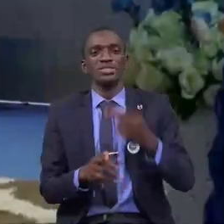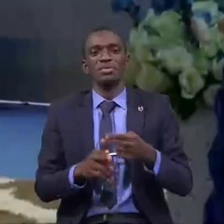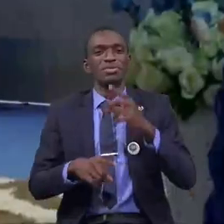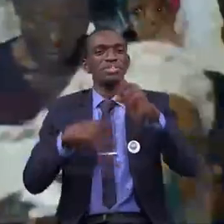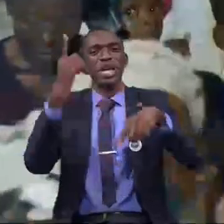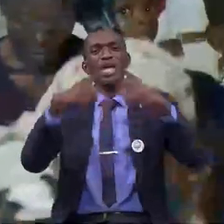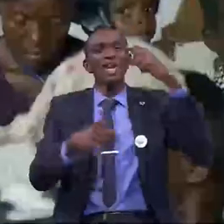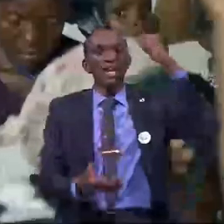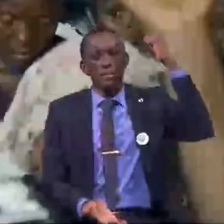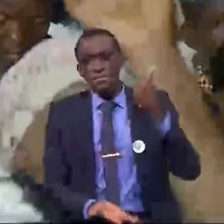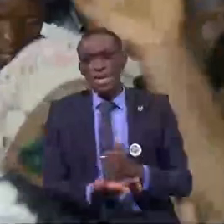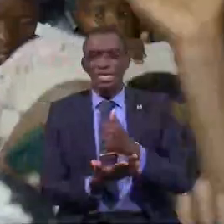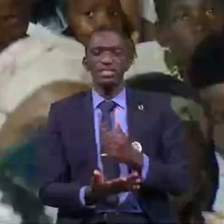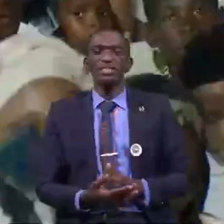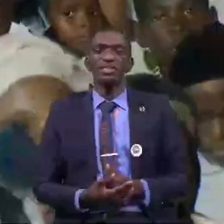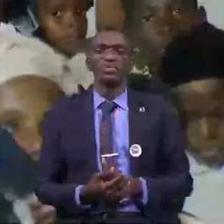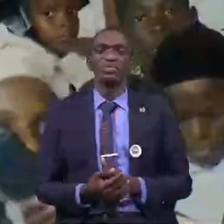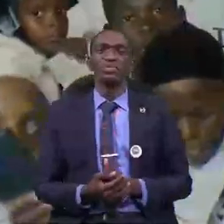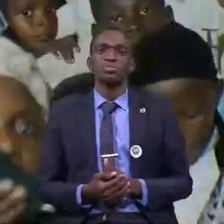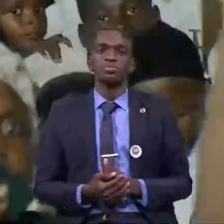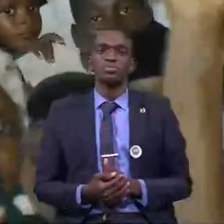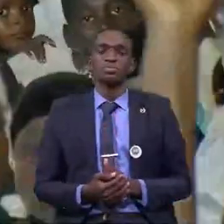Et tout le monde dit Amen.